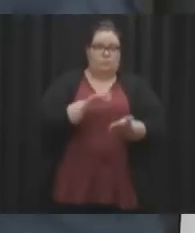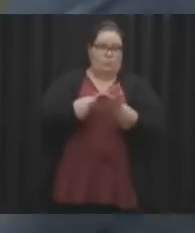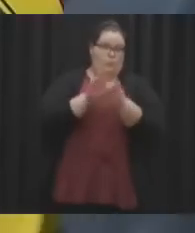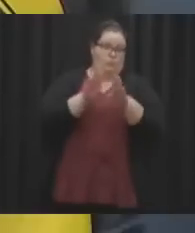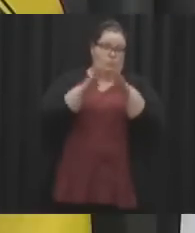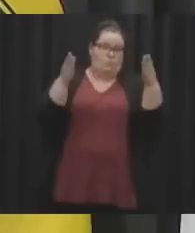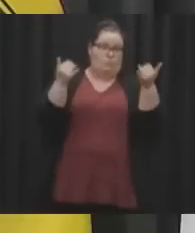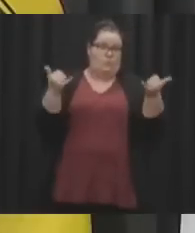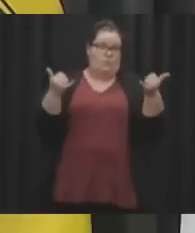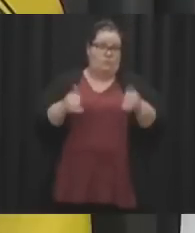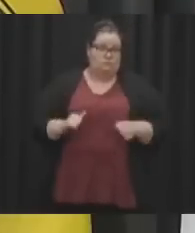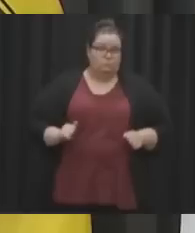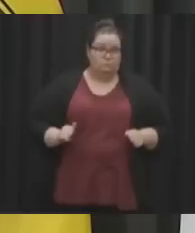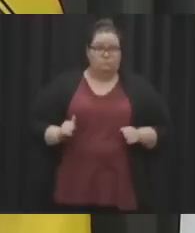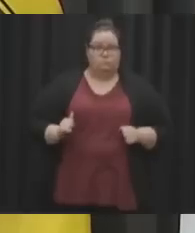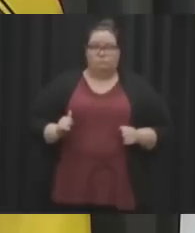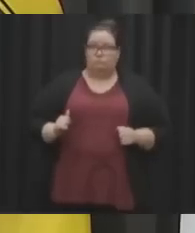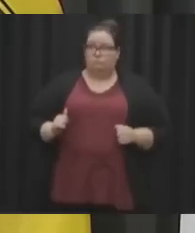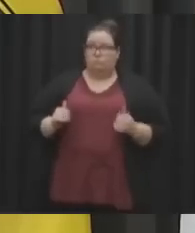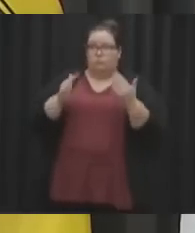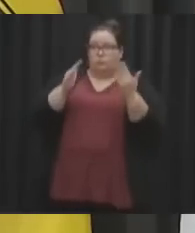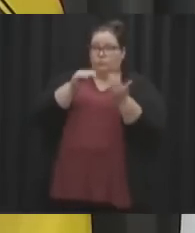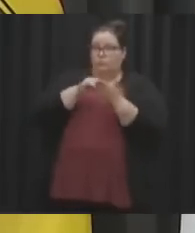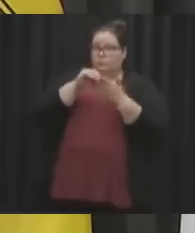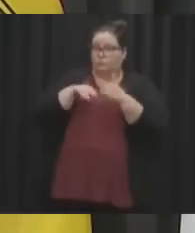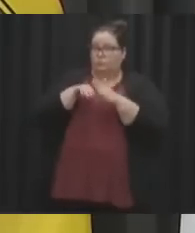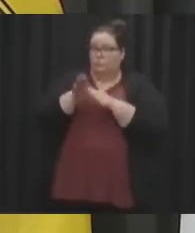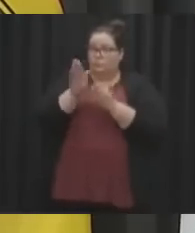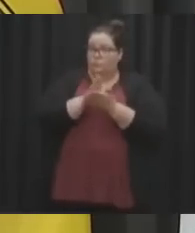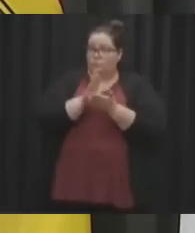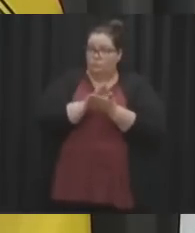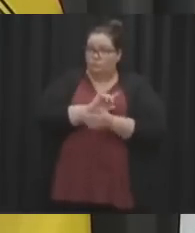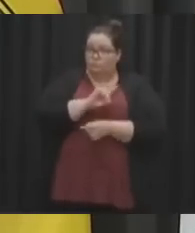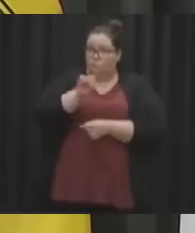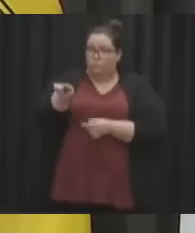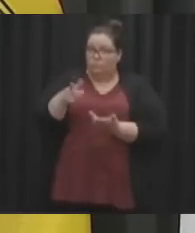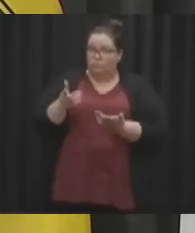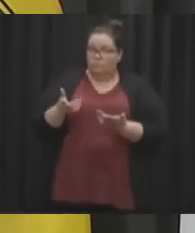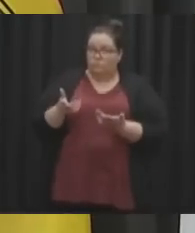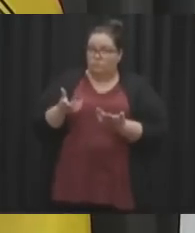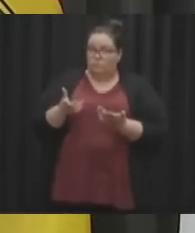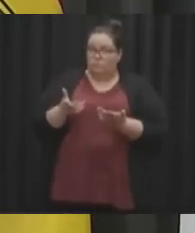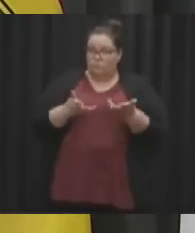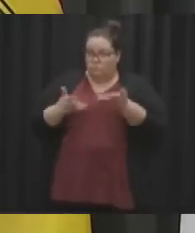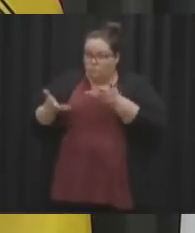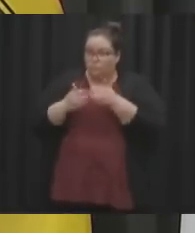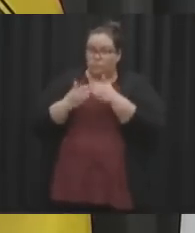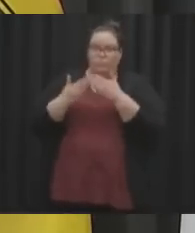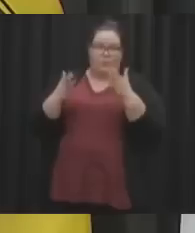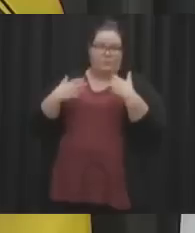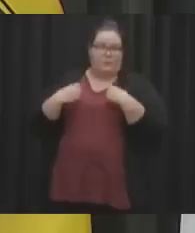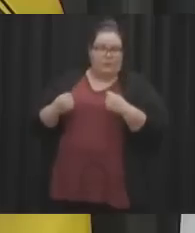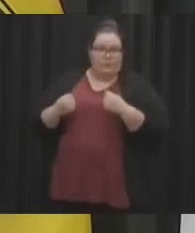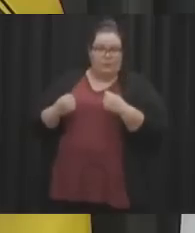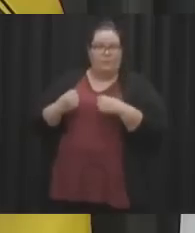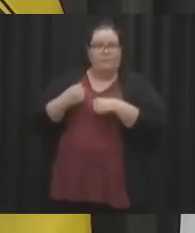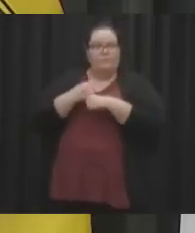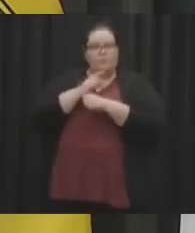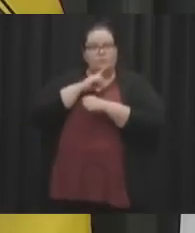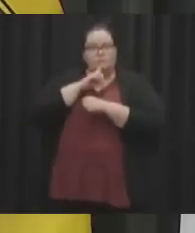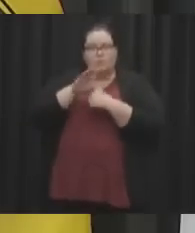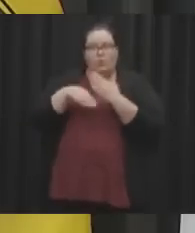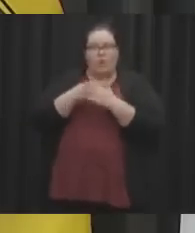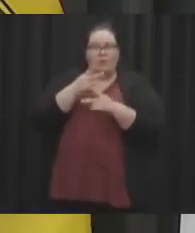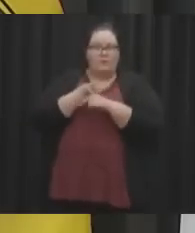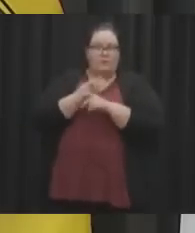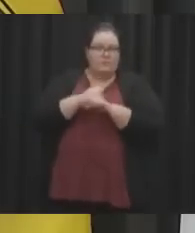Merci, Margot Castaner, Radio-Canada. La question s'adresse à la docteure Russell. Vous